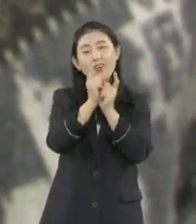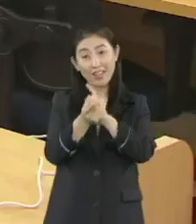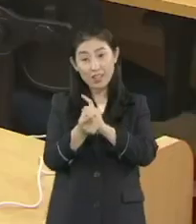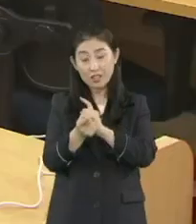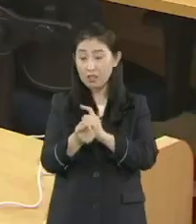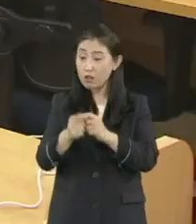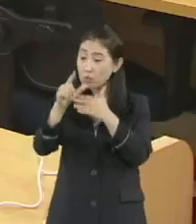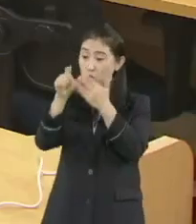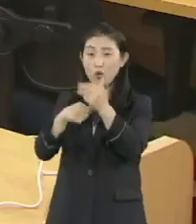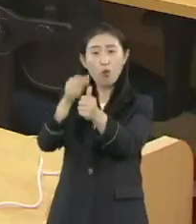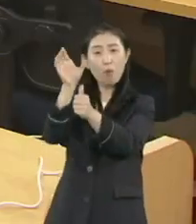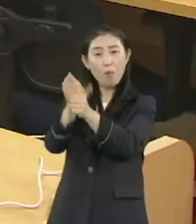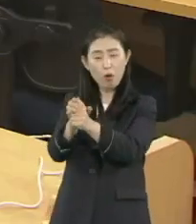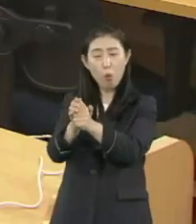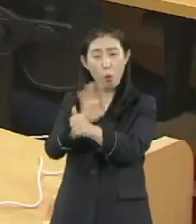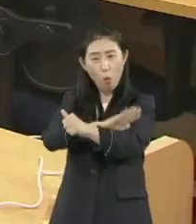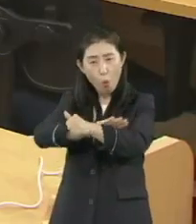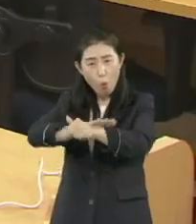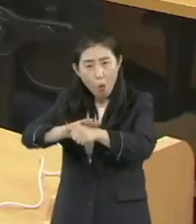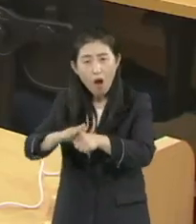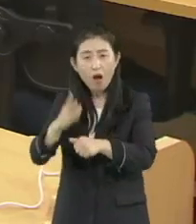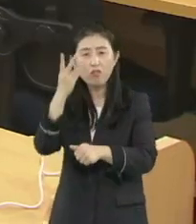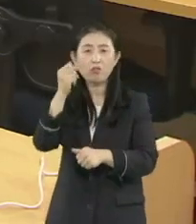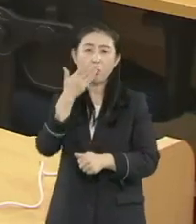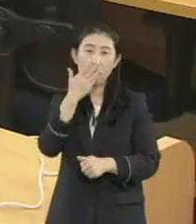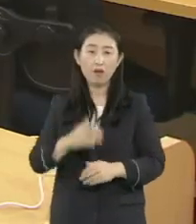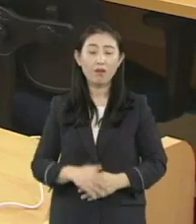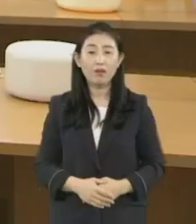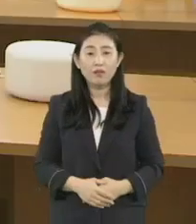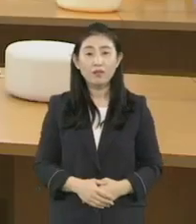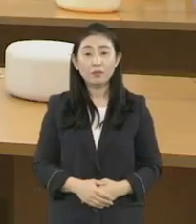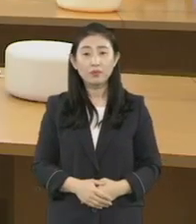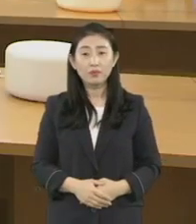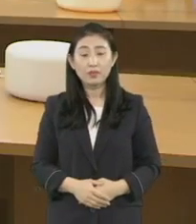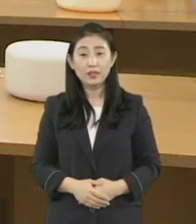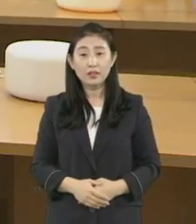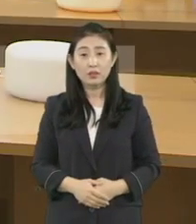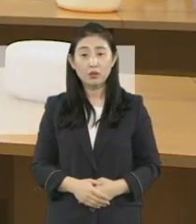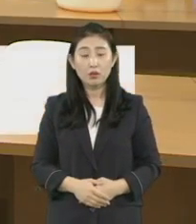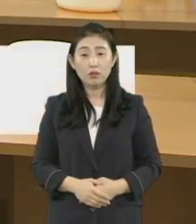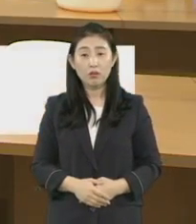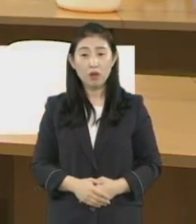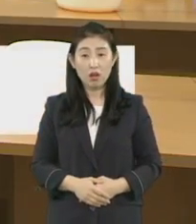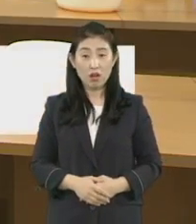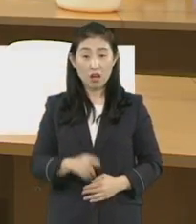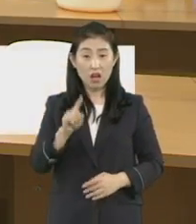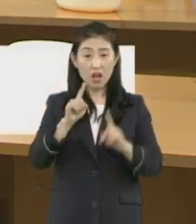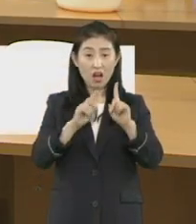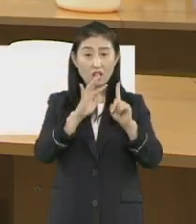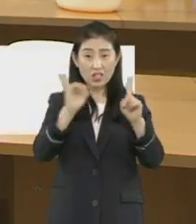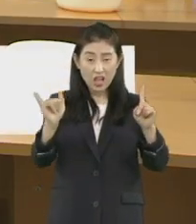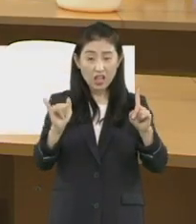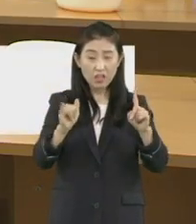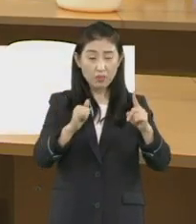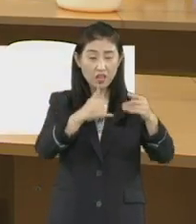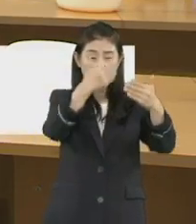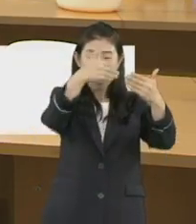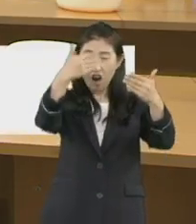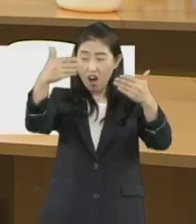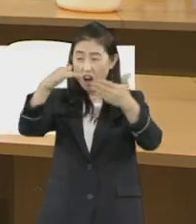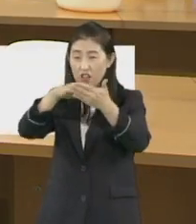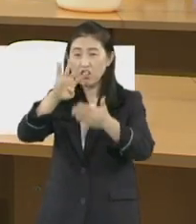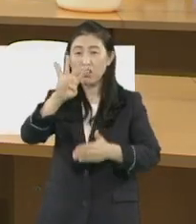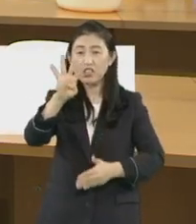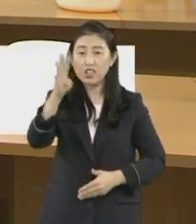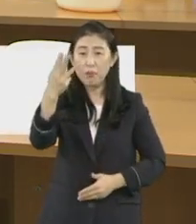입장에선 천군만마가 따로 없습니다. 관제사 1인당 약 한 390여 대의 CCTV를